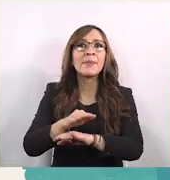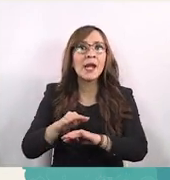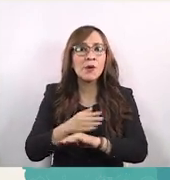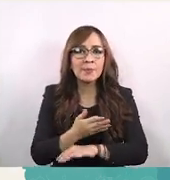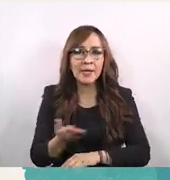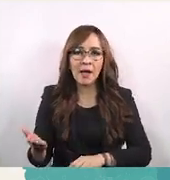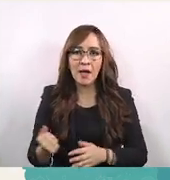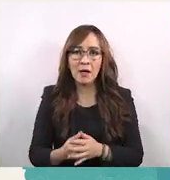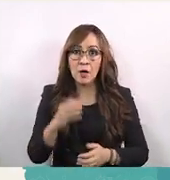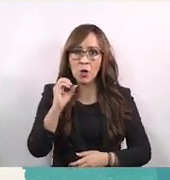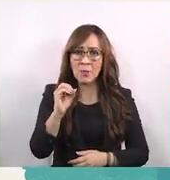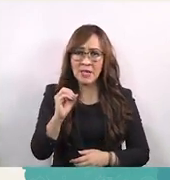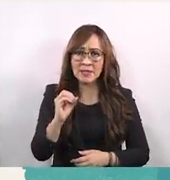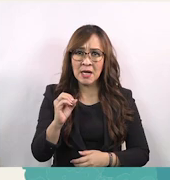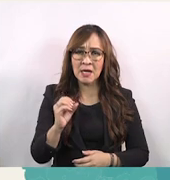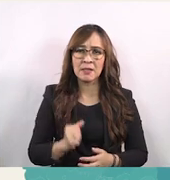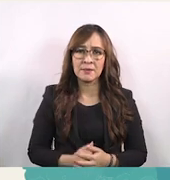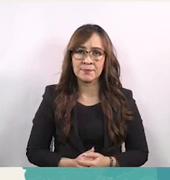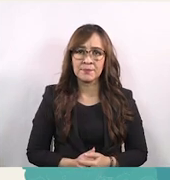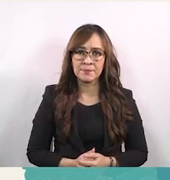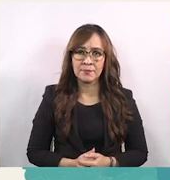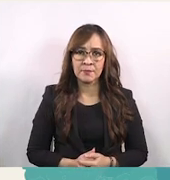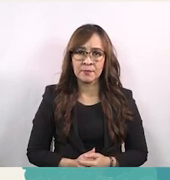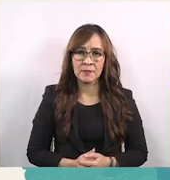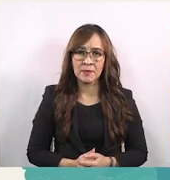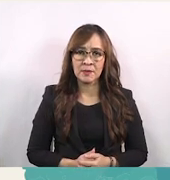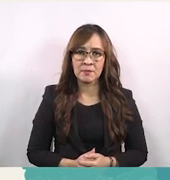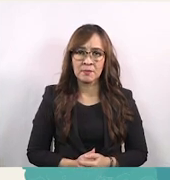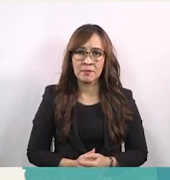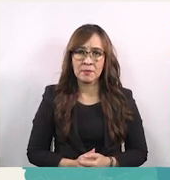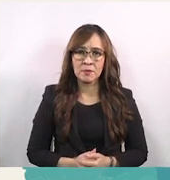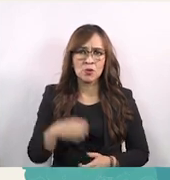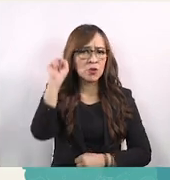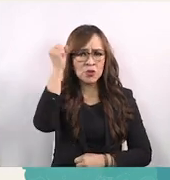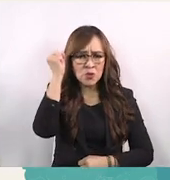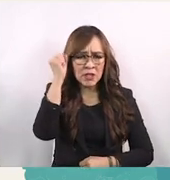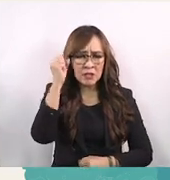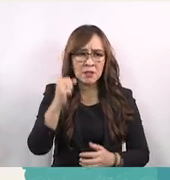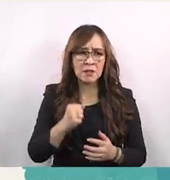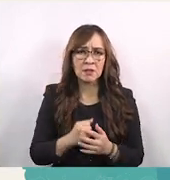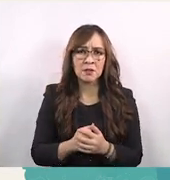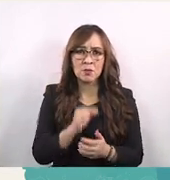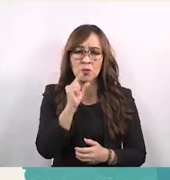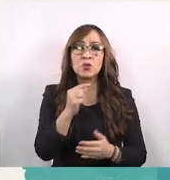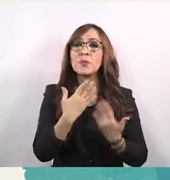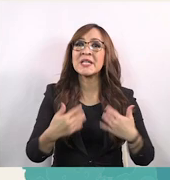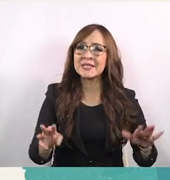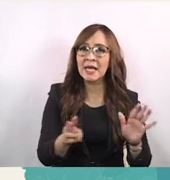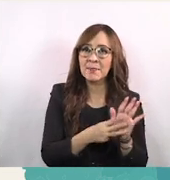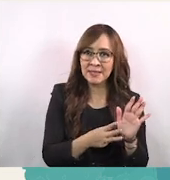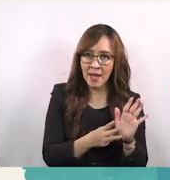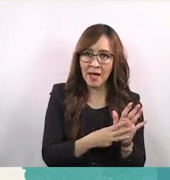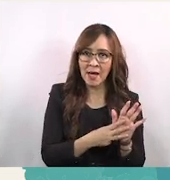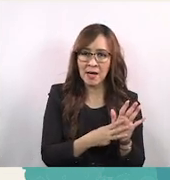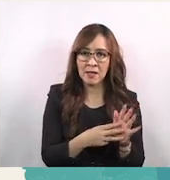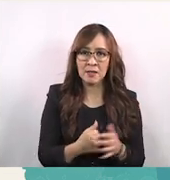mereka yang sudah lengkap dalam Tuhan Oh Baca dalam istana tapi enggak bisa berbuat banyak karena serangannya kepada pelayan-pelayan Tuhan